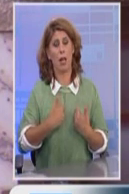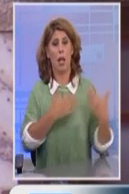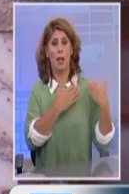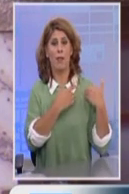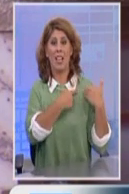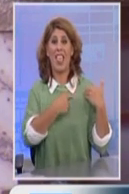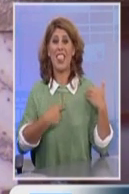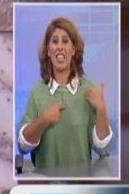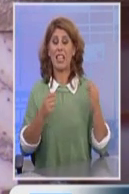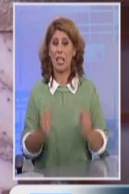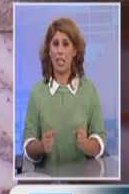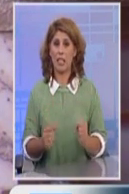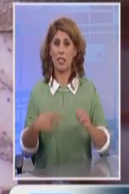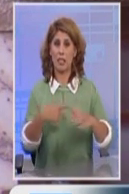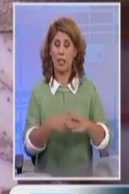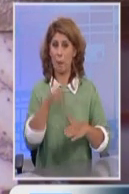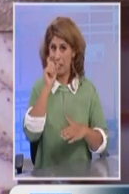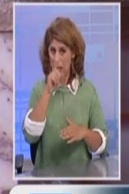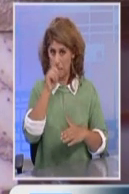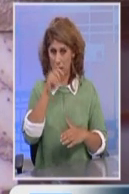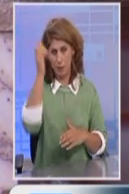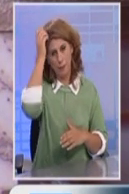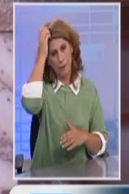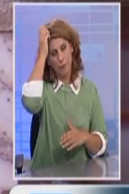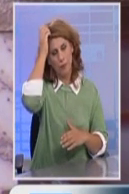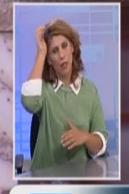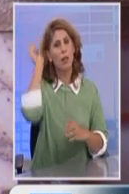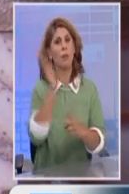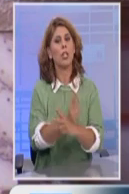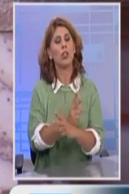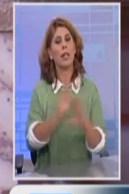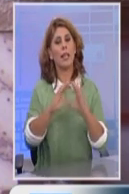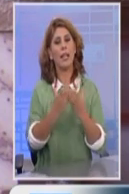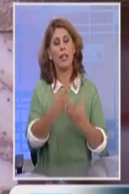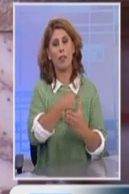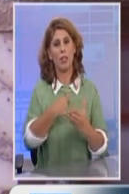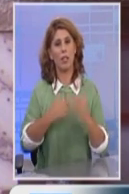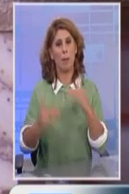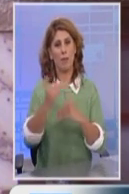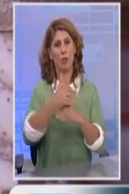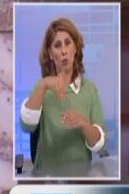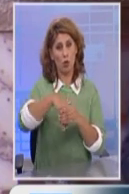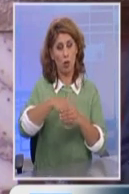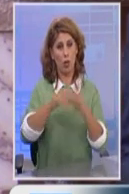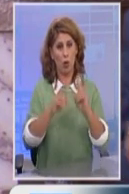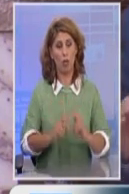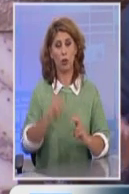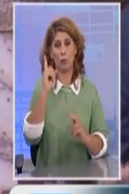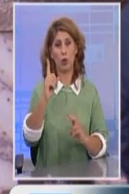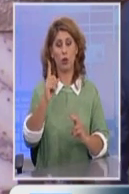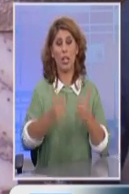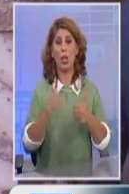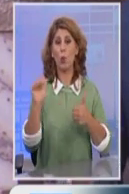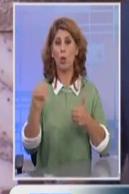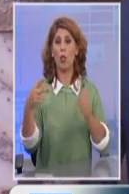διοικητική θέση στην Τράπεζα Αττικής ως αναπληρώτερη Γενική Διευθύντρια και Επικεφαλής Μονάδας Εσωτερικού Ελέγχου την